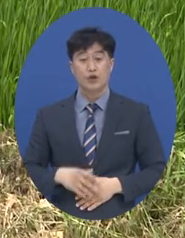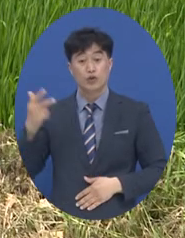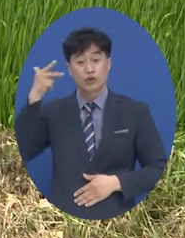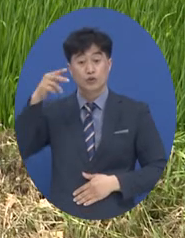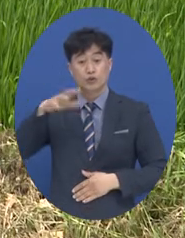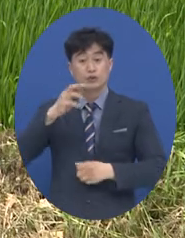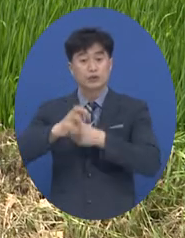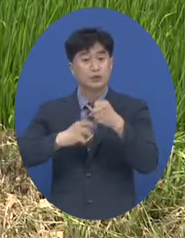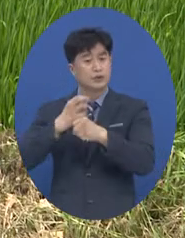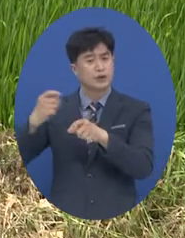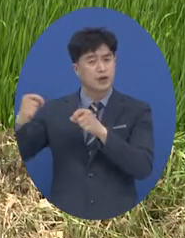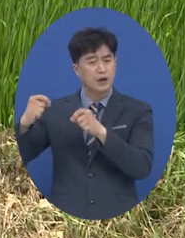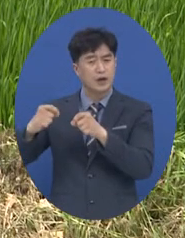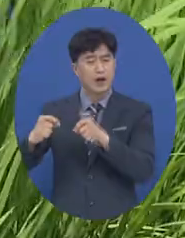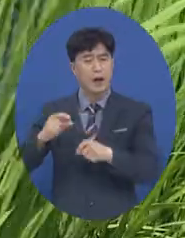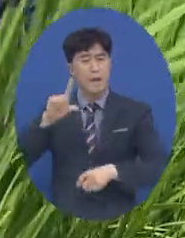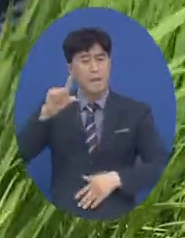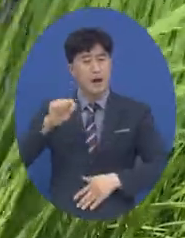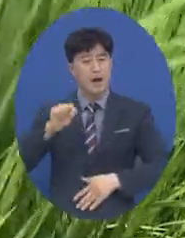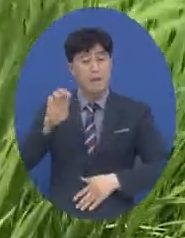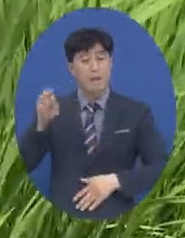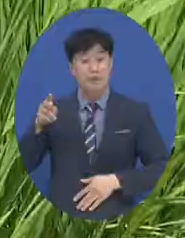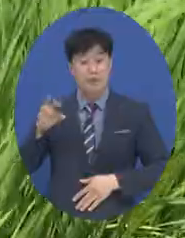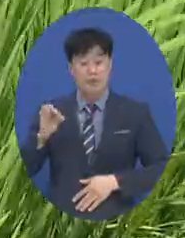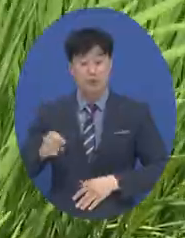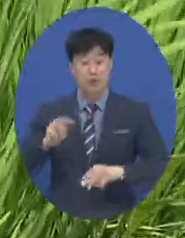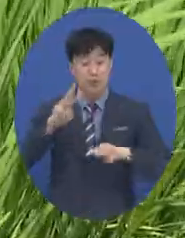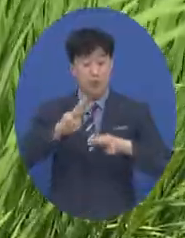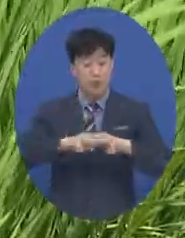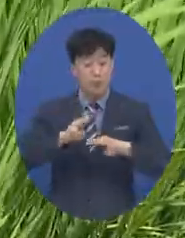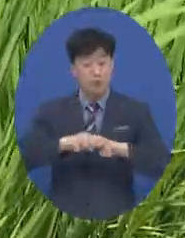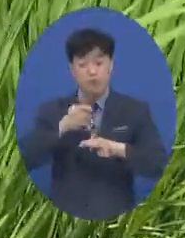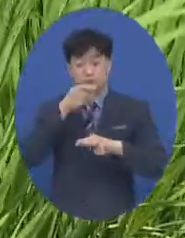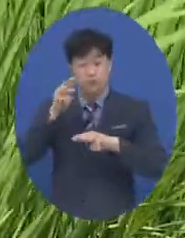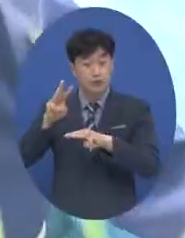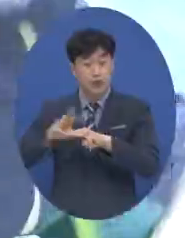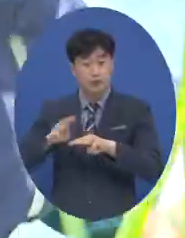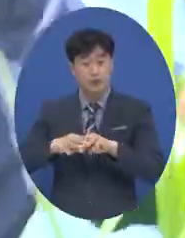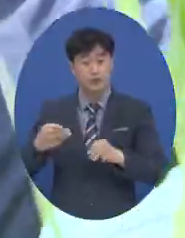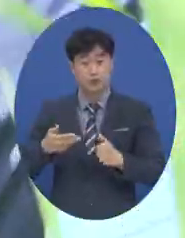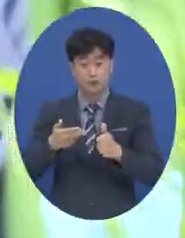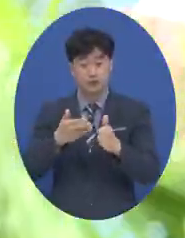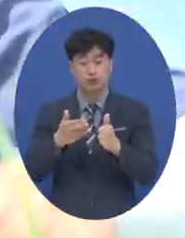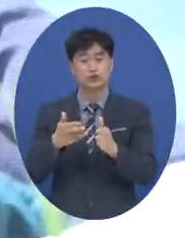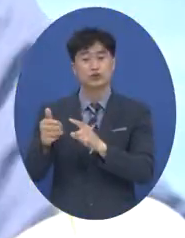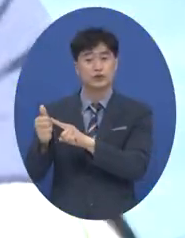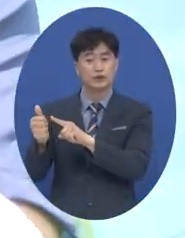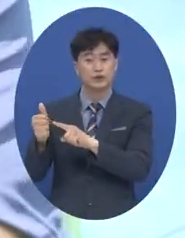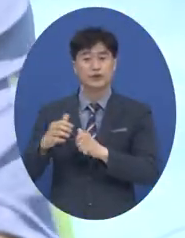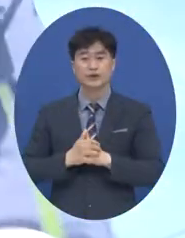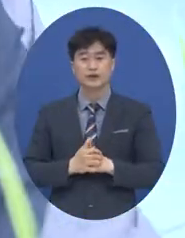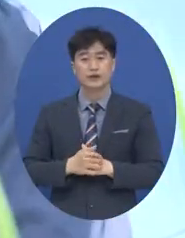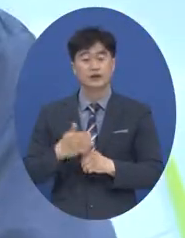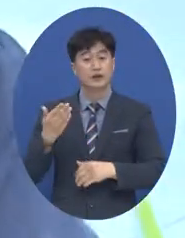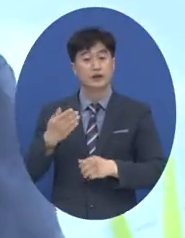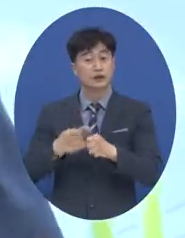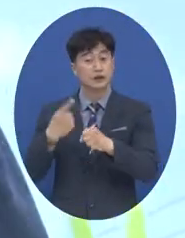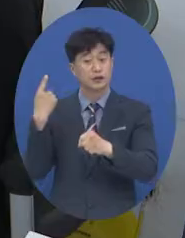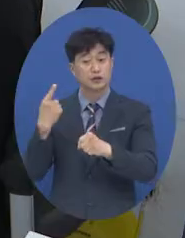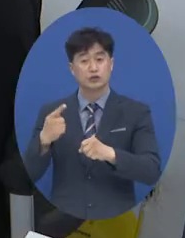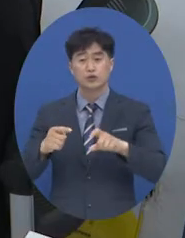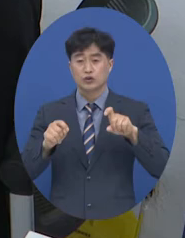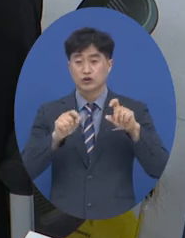여주에서 30년 가까이 만 평 규모의 논농사와 밭농사를 지어온 농민 정낙훈 씨. 지난해 10월